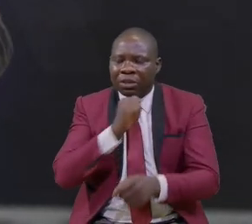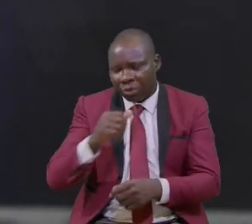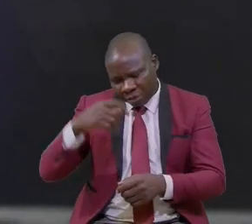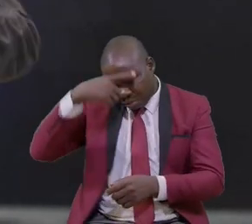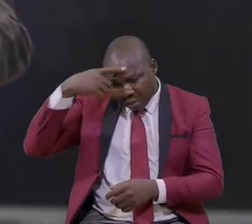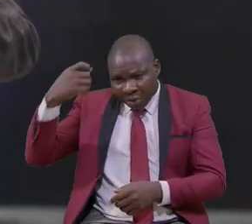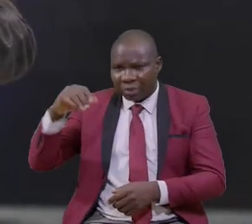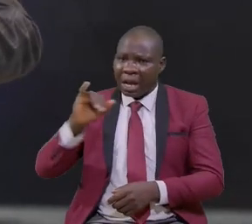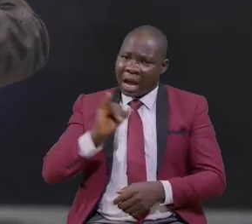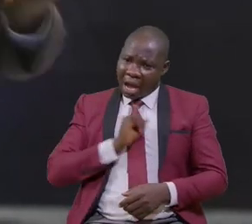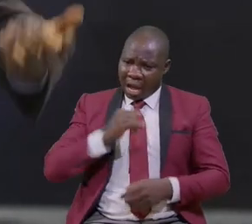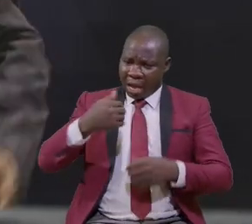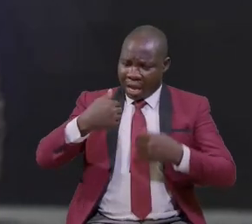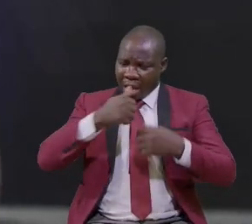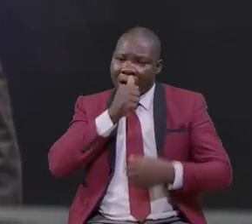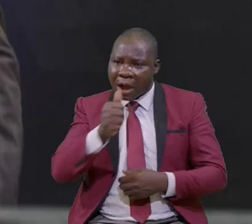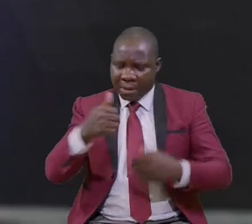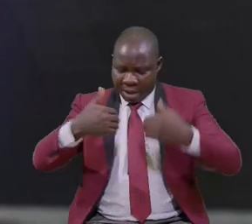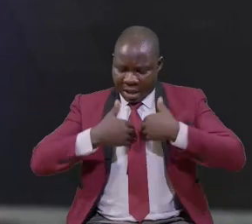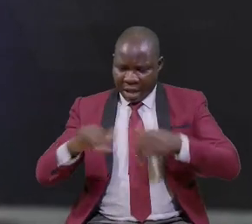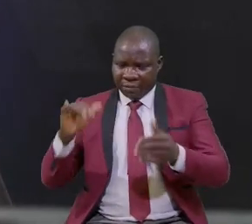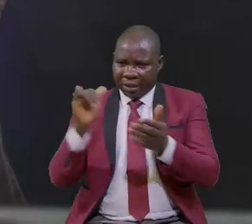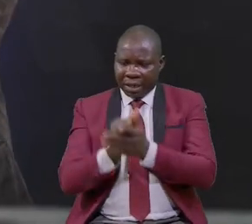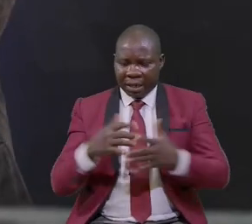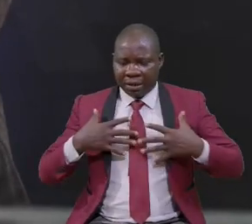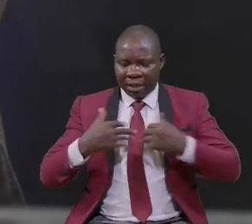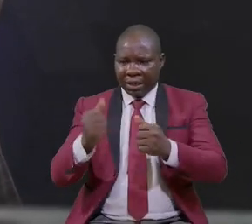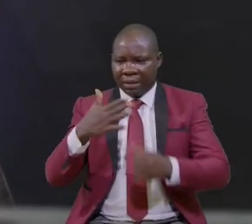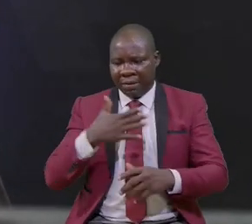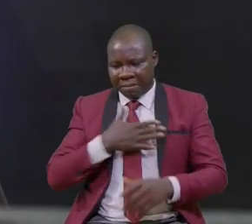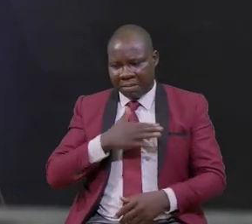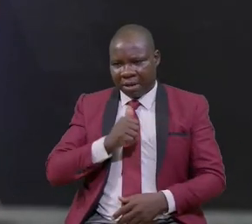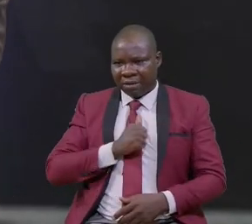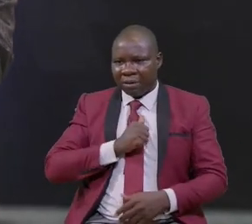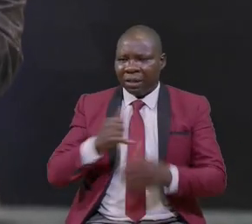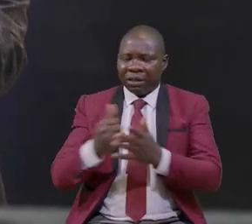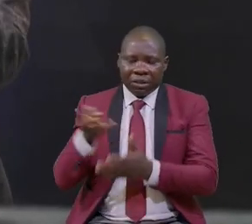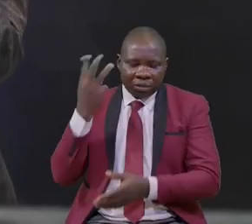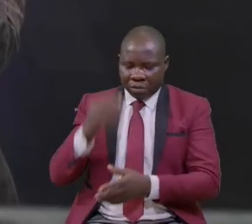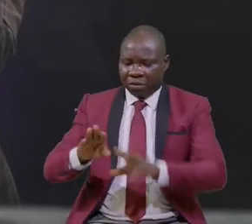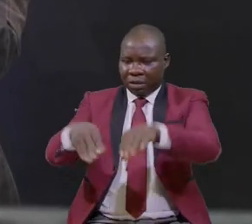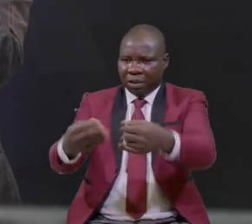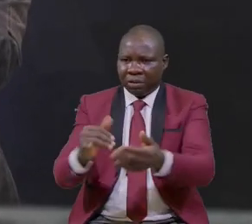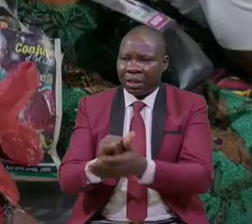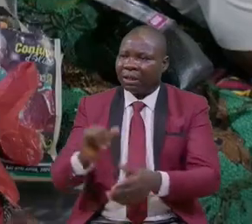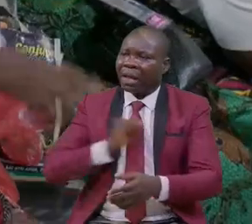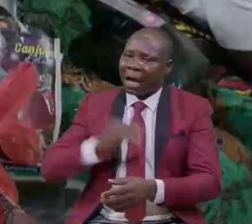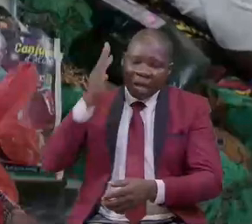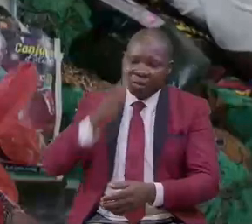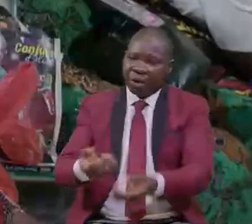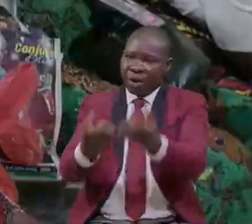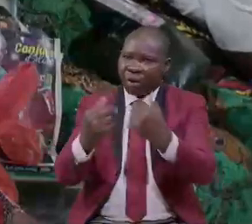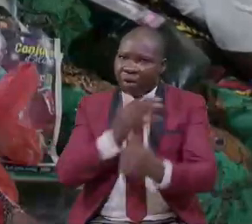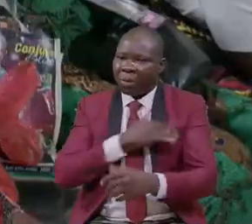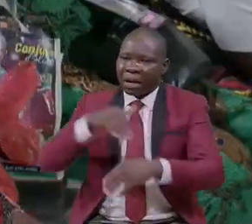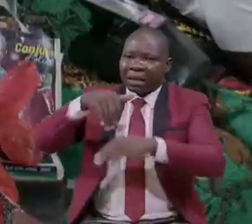Pas parce que j'ai cette guérison moi-même. Cela a été donné pour que je vienne te